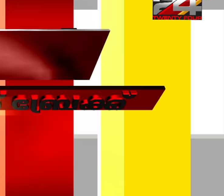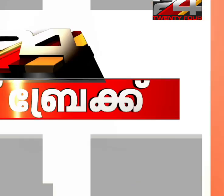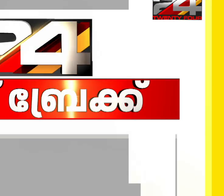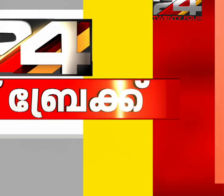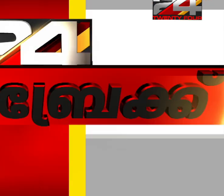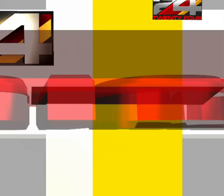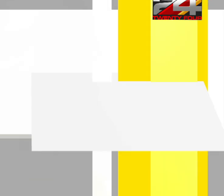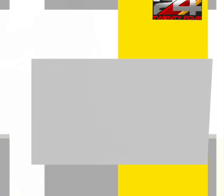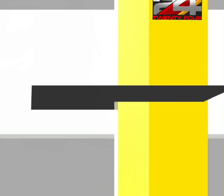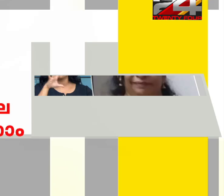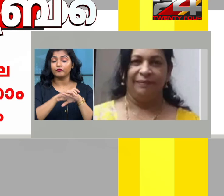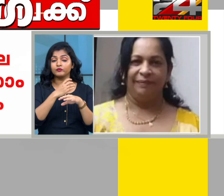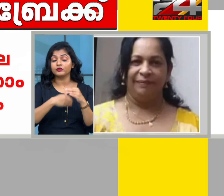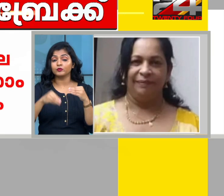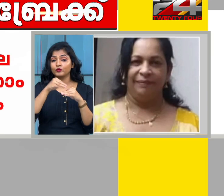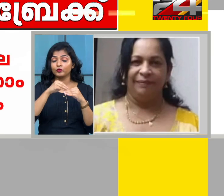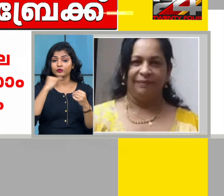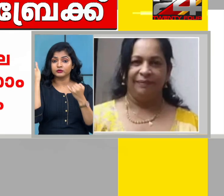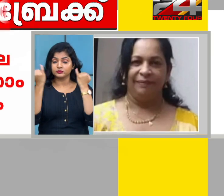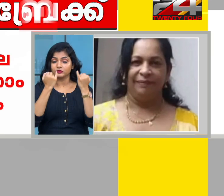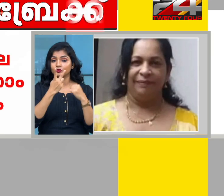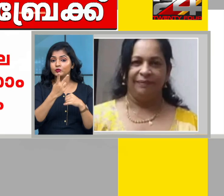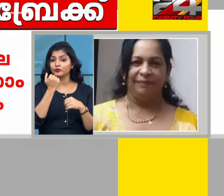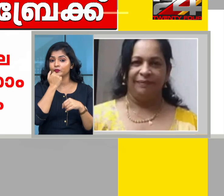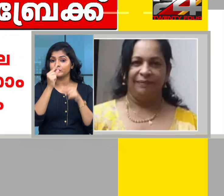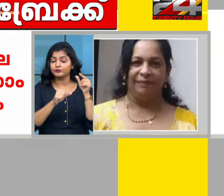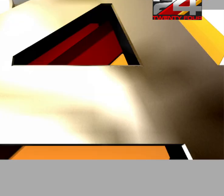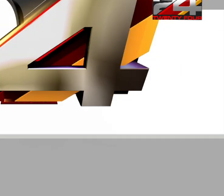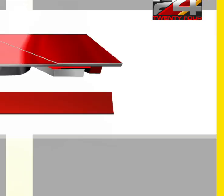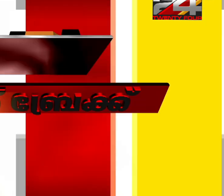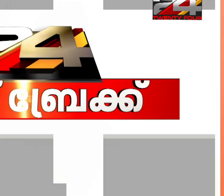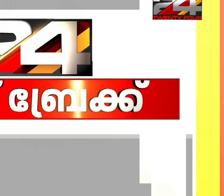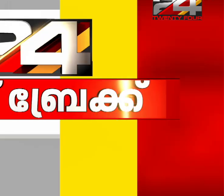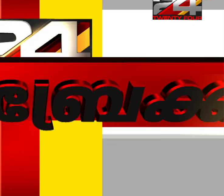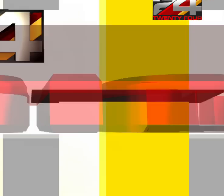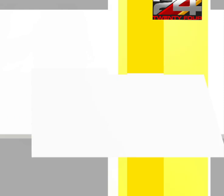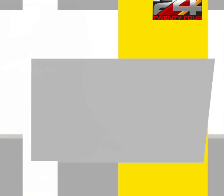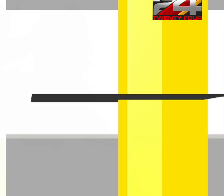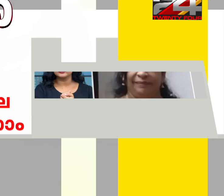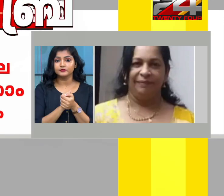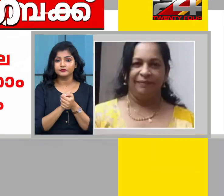വിശദമായ അന്വേഷണം നടത്തി പോലീസ് ഇപ്പോൾ 2 പ്രതികളെയും പിടികൂടിയിരിക്കുന്നത്. നിതിൻ അംബുജനാണ് കൊച്ചിയിൽ നിന്ന് വിവരങ്ങൾ നൽകിയത്.